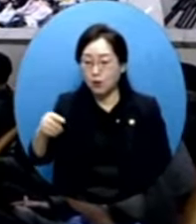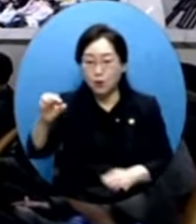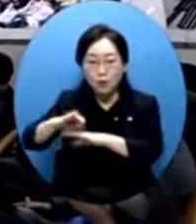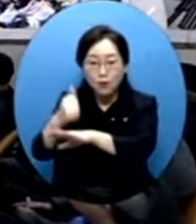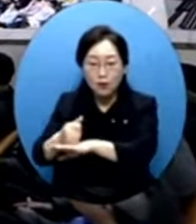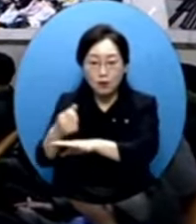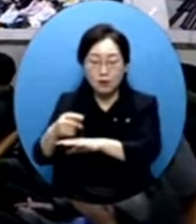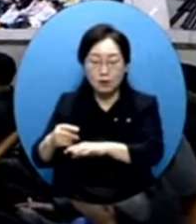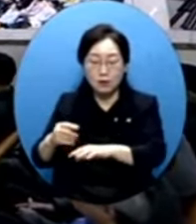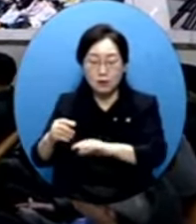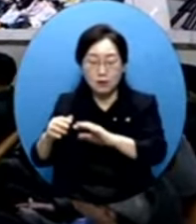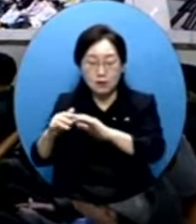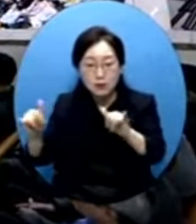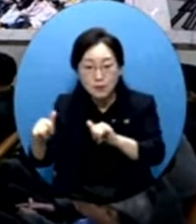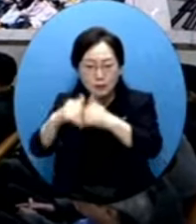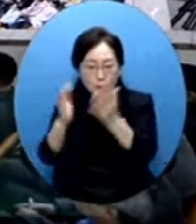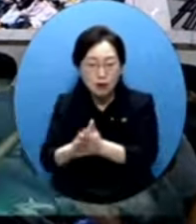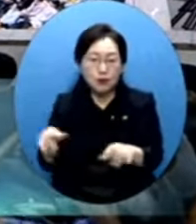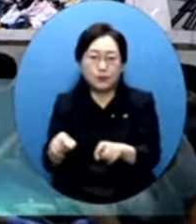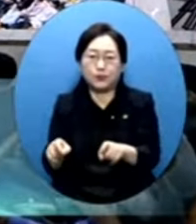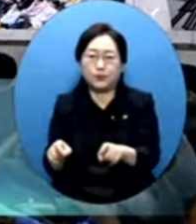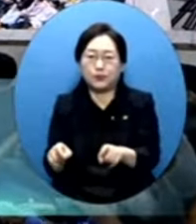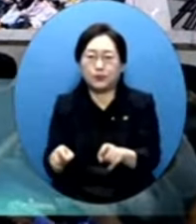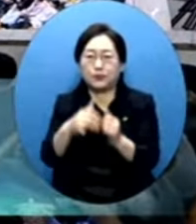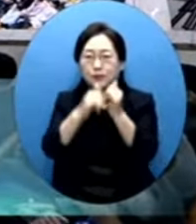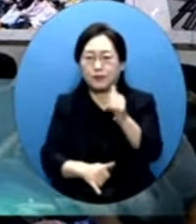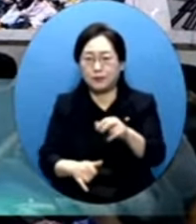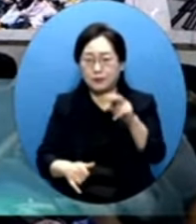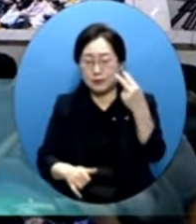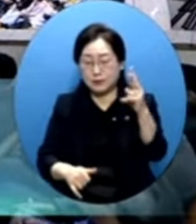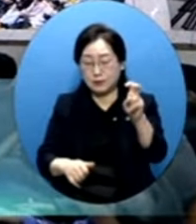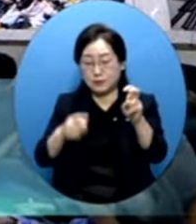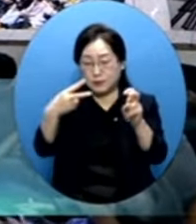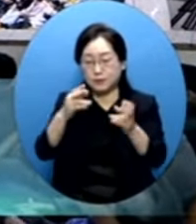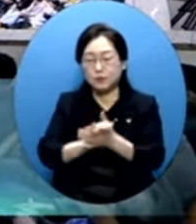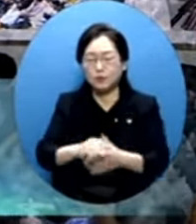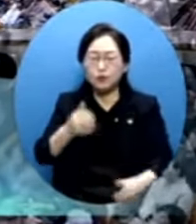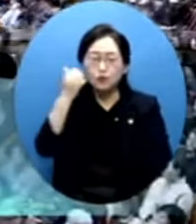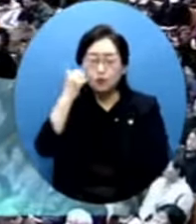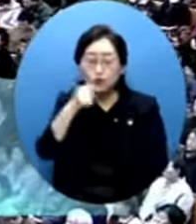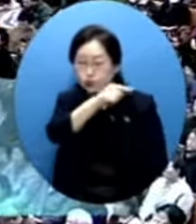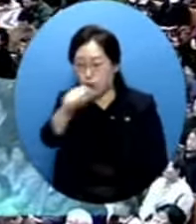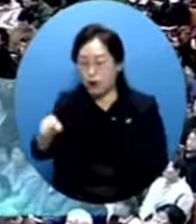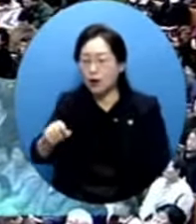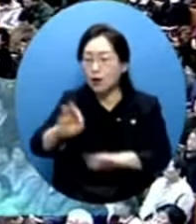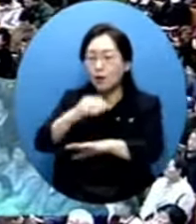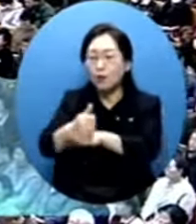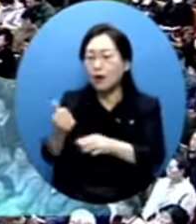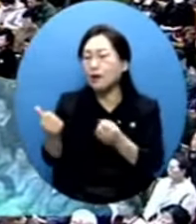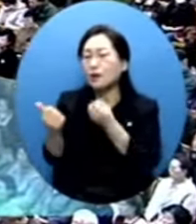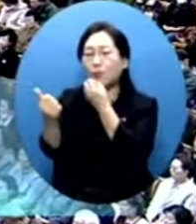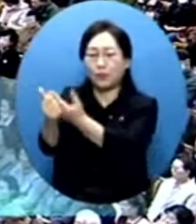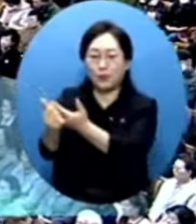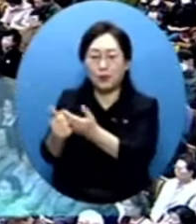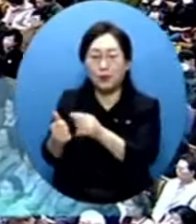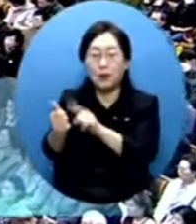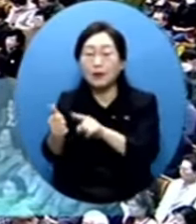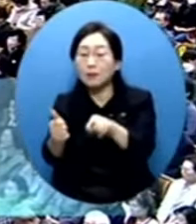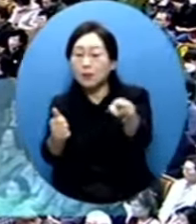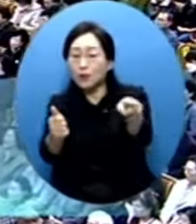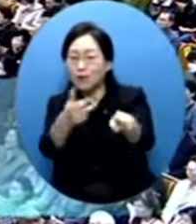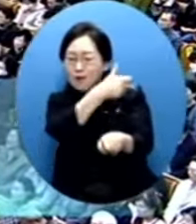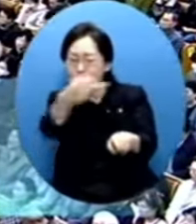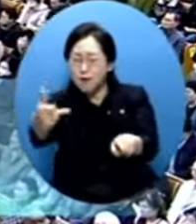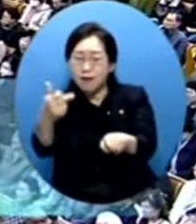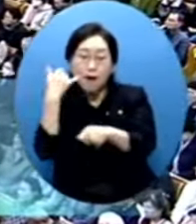두려워 떨었습니다 역대 20장 2절 3절을 설명합니다 어떤 사람이 와서 여호사밧에게 전하여 이르되 큰 무리가